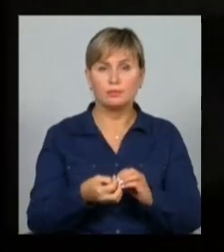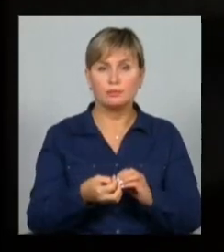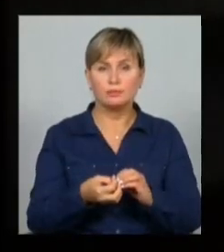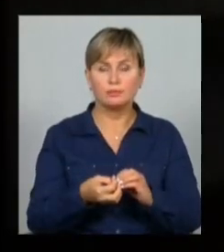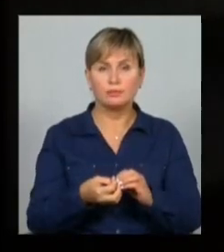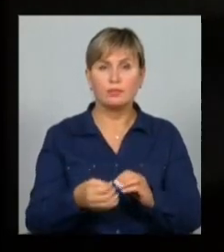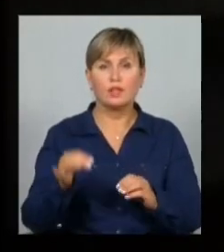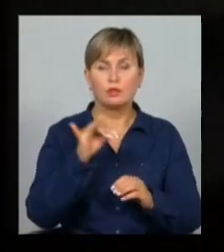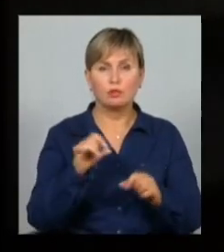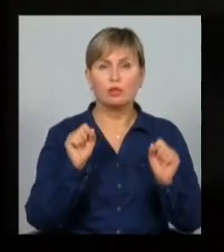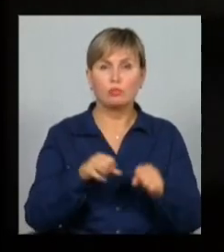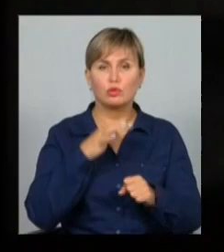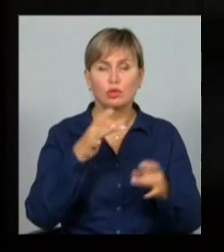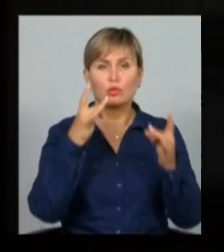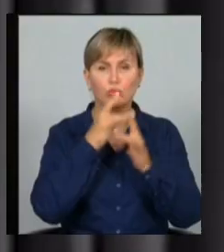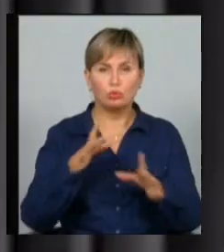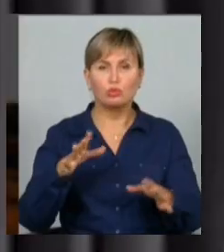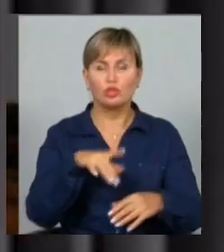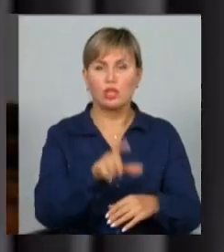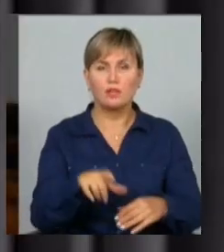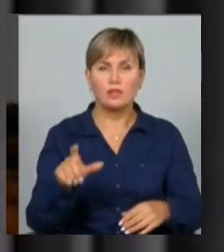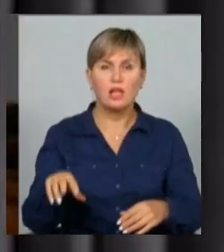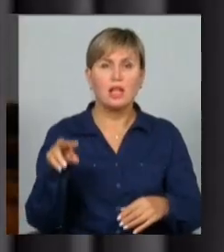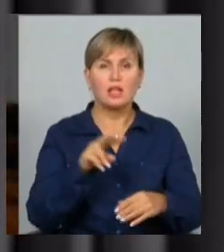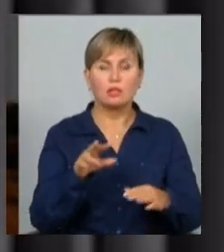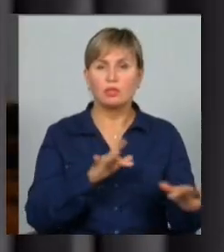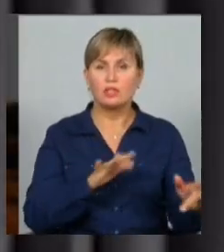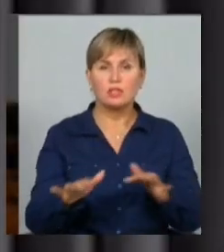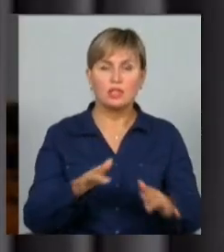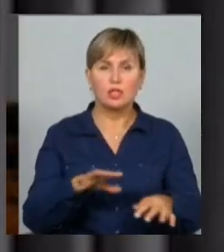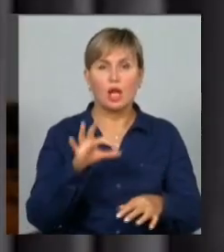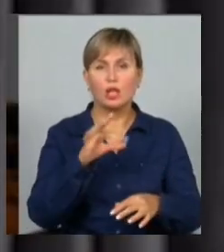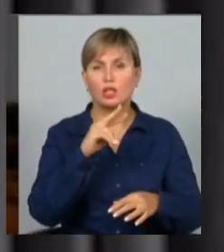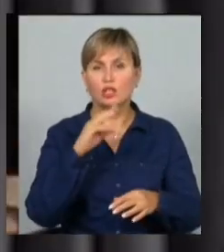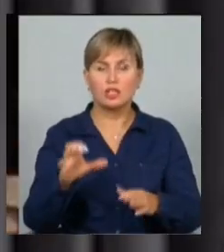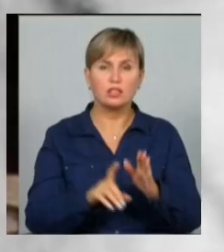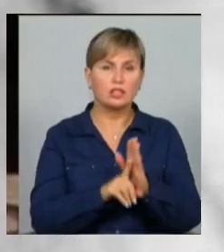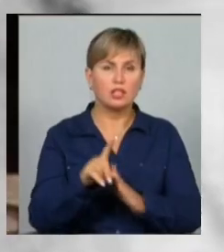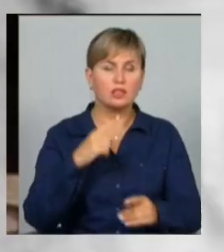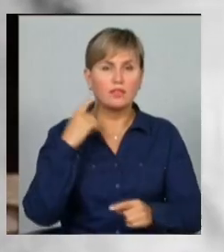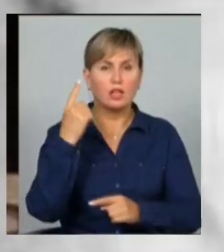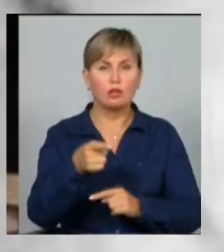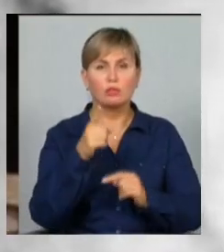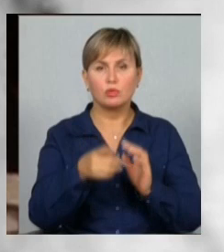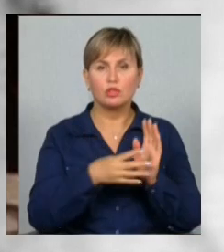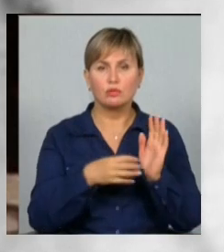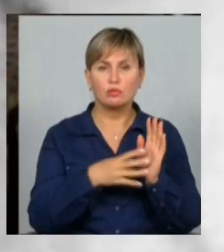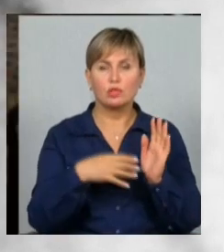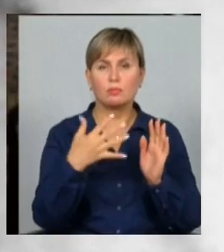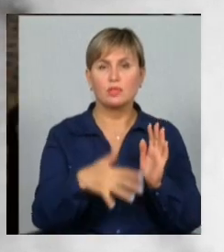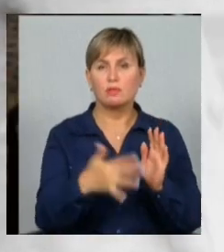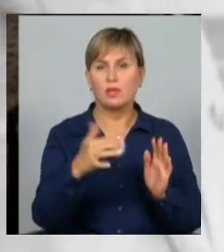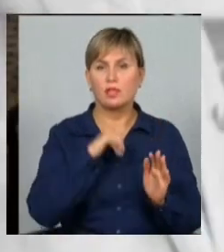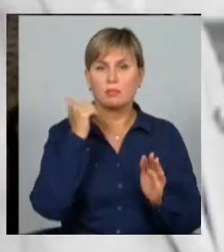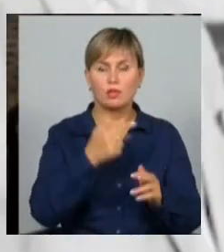в историю, можно сказать, культуры человечества. Литературную деятельность Олжас Сулейменов начал в далеком в 1955